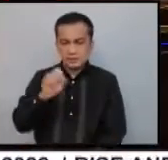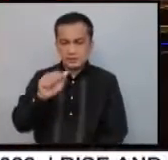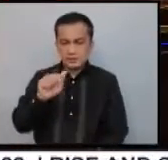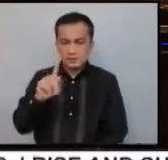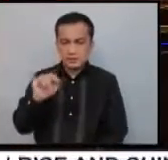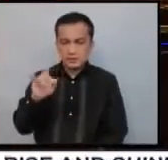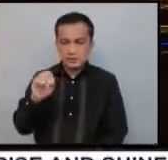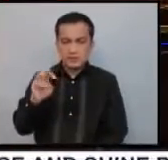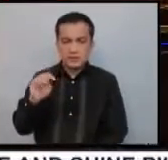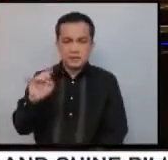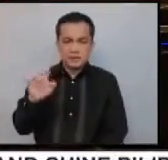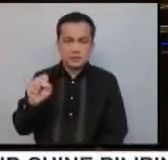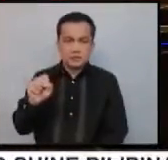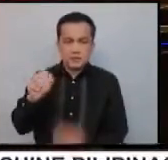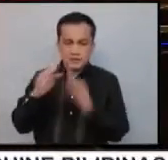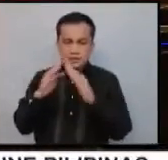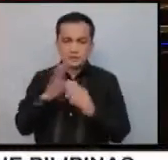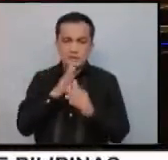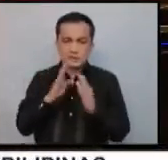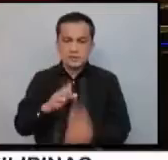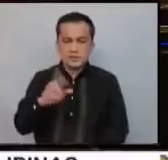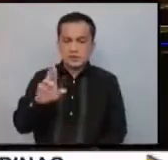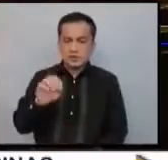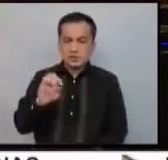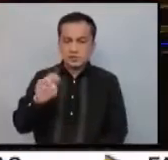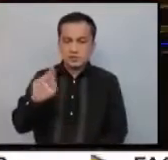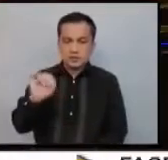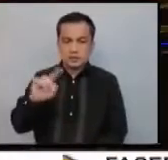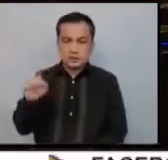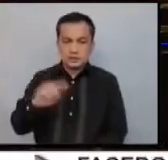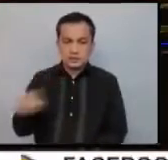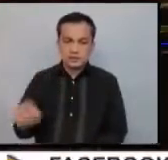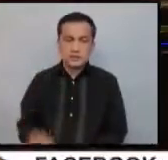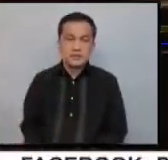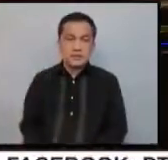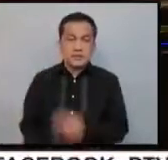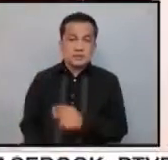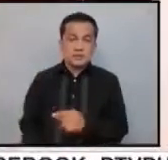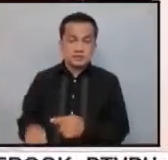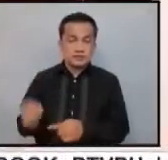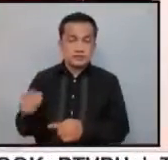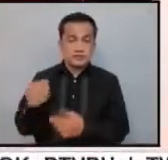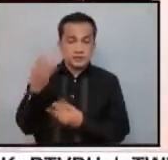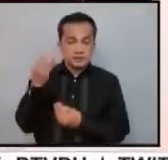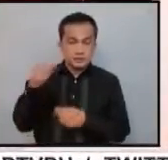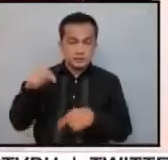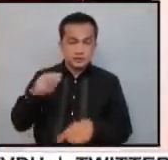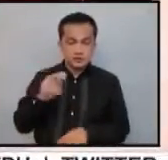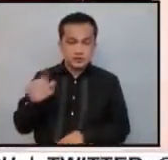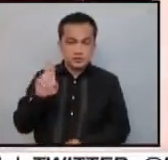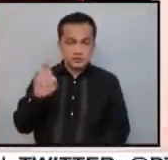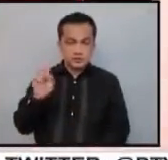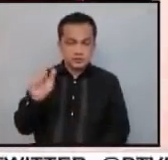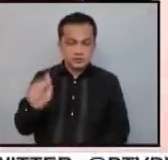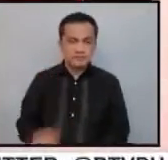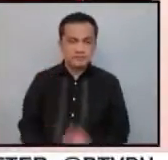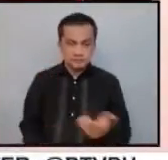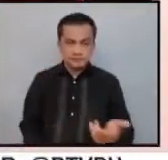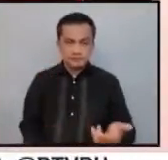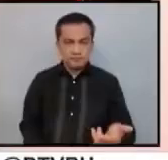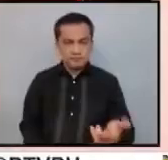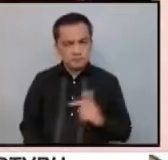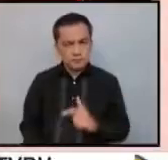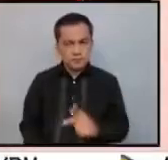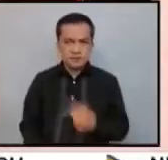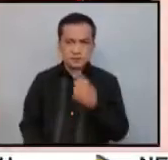Speaker Romualdez. At yan ang latest mula rito sa New York, USA. Dayan. Kay Alan, nabanggit mo may mga sumalubong